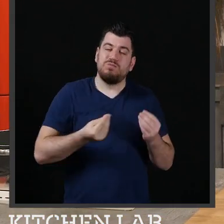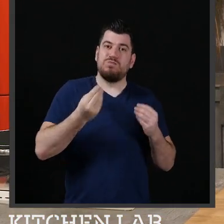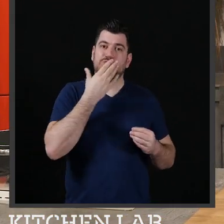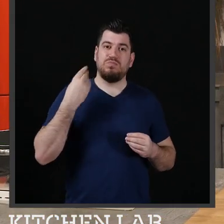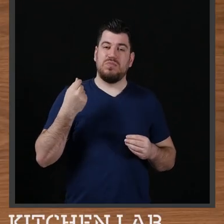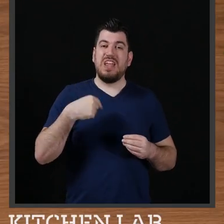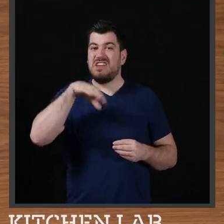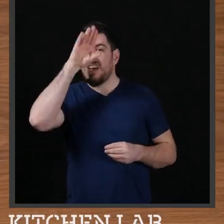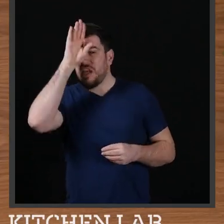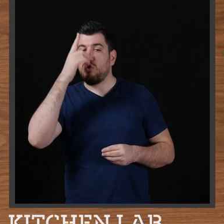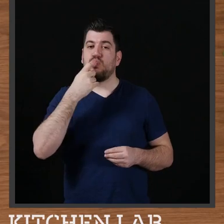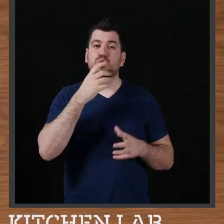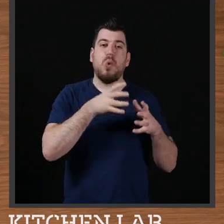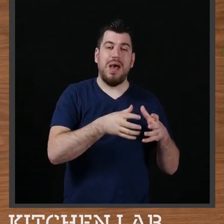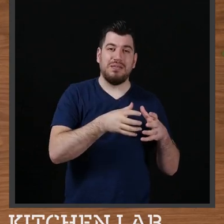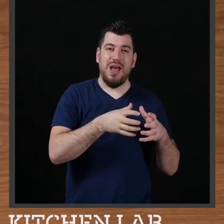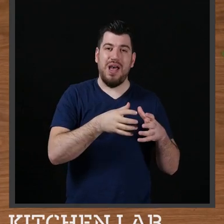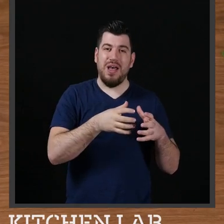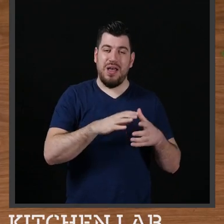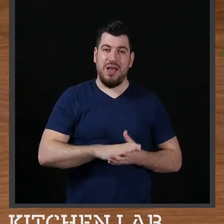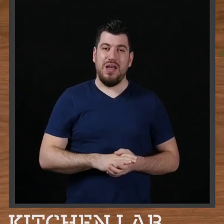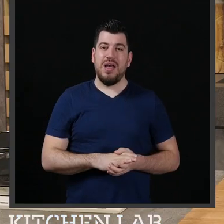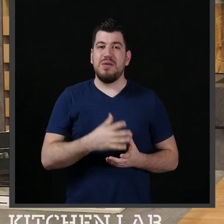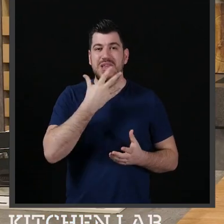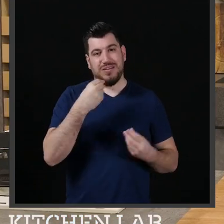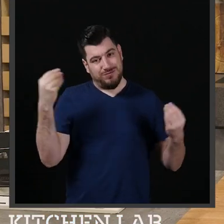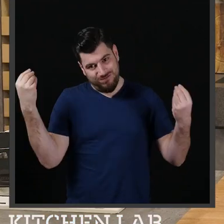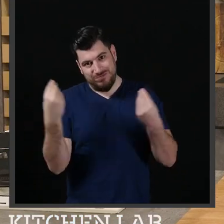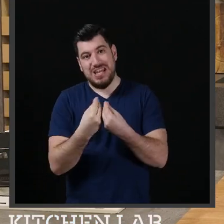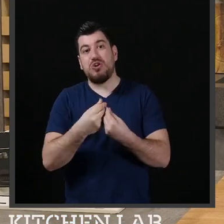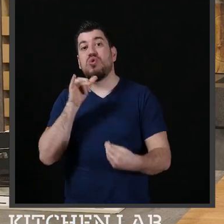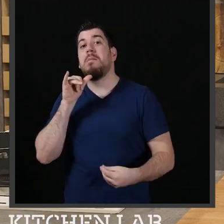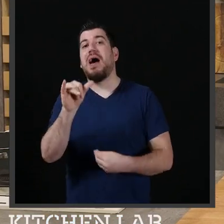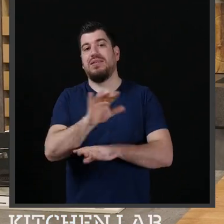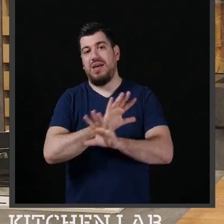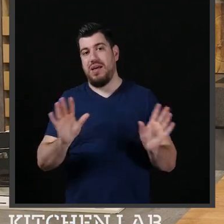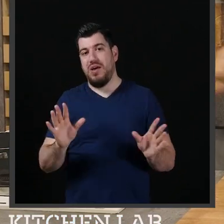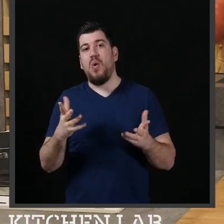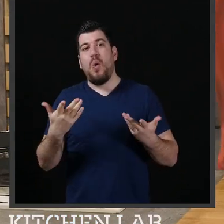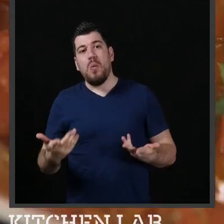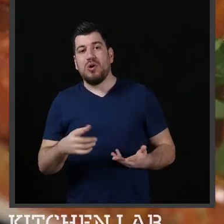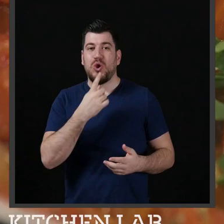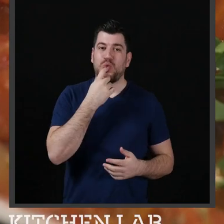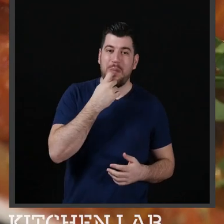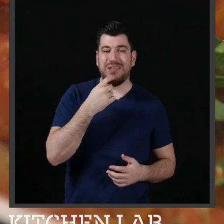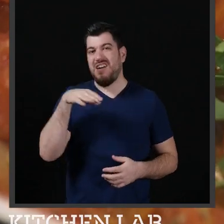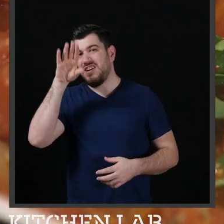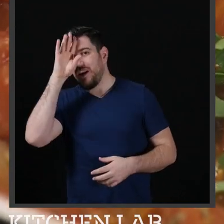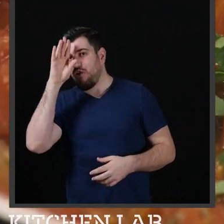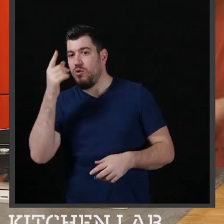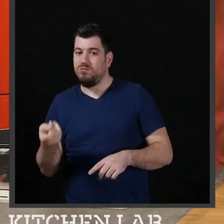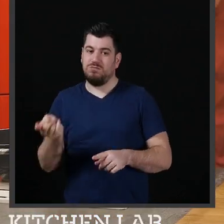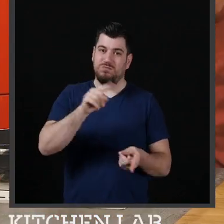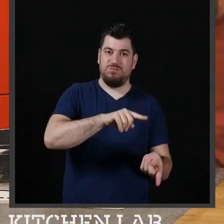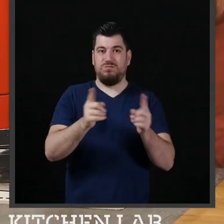ντομάτα γεννήθηκε ο ένας για το άλλο. Οπότε συνοδευτικά το ένα συμπληρώνει το άλλο και απογειώνει το ένα το